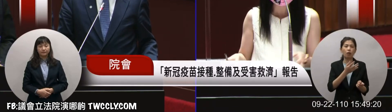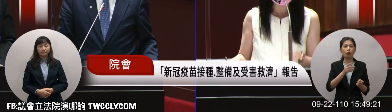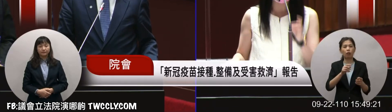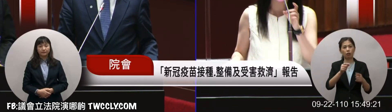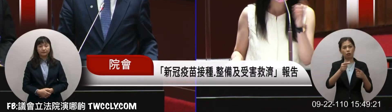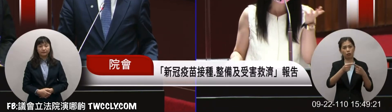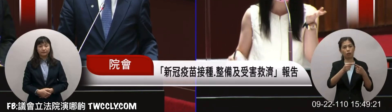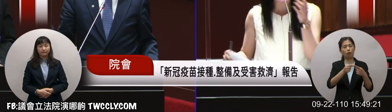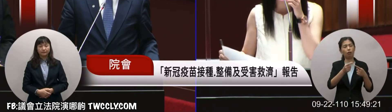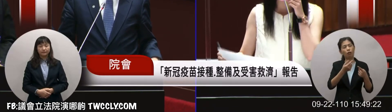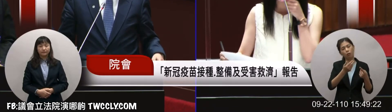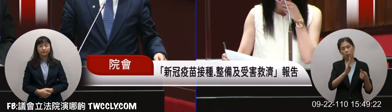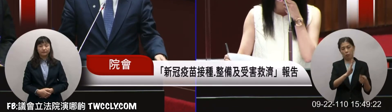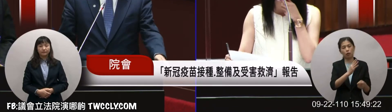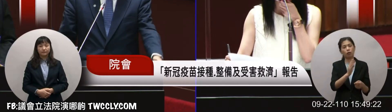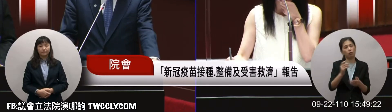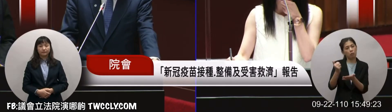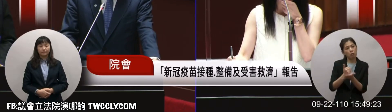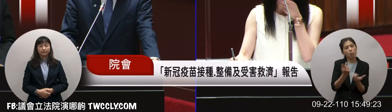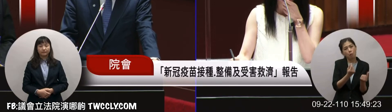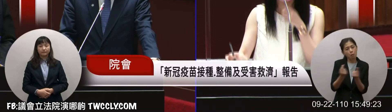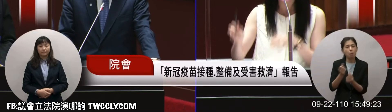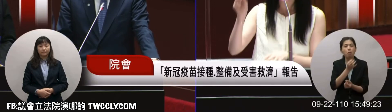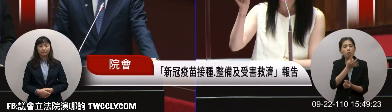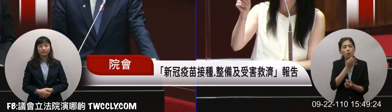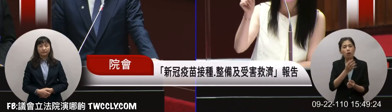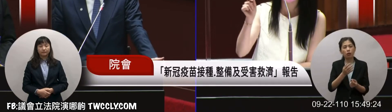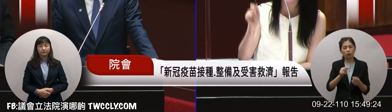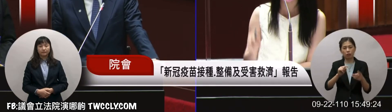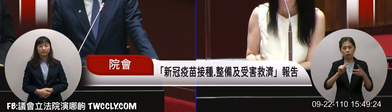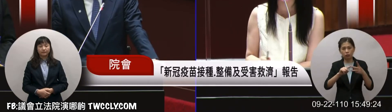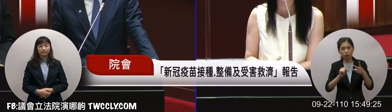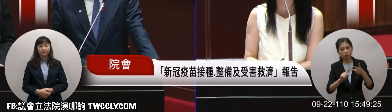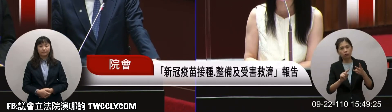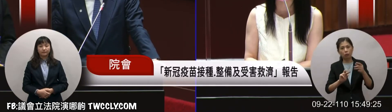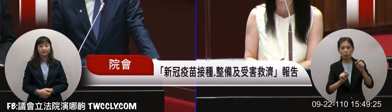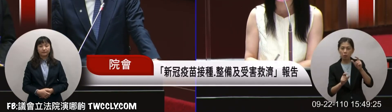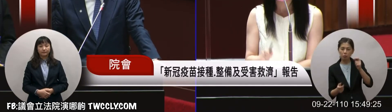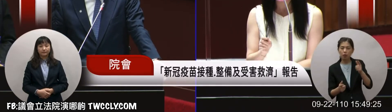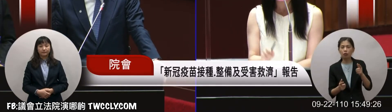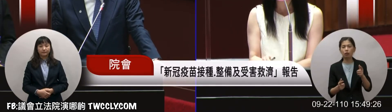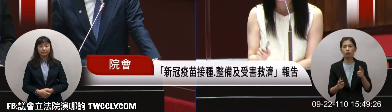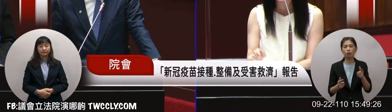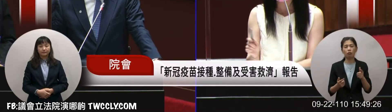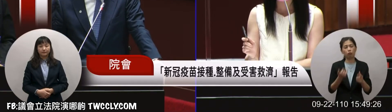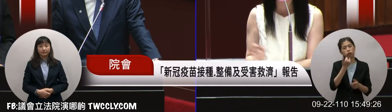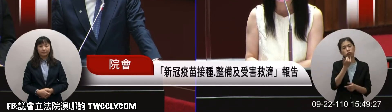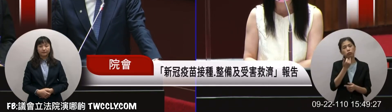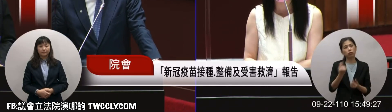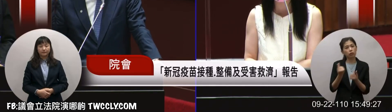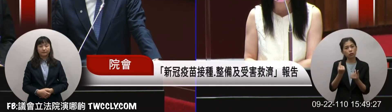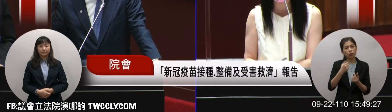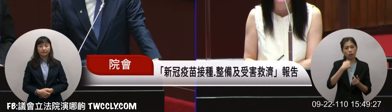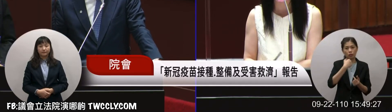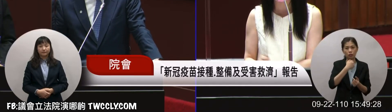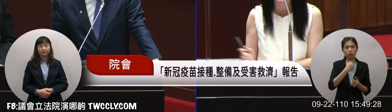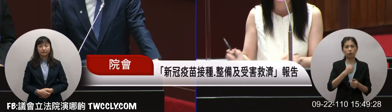BNT 我够，它到货稳定，我可以持续的混打。那我们来看看其他国家的状况，因为台湾、日本跟韩。